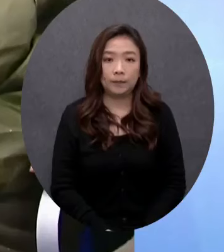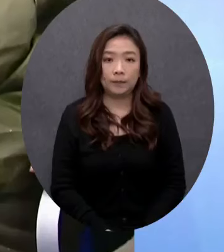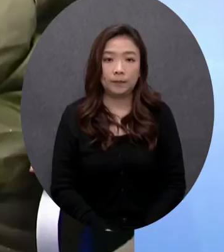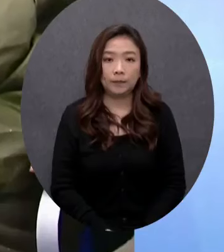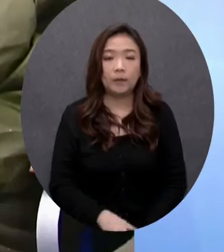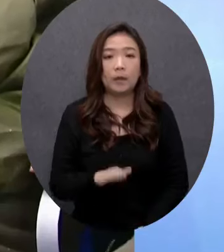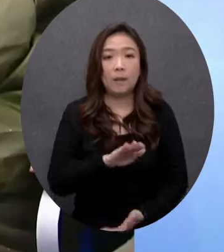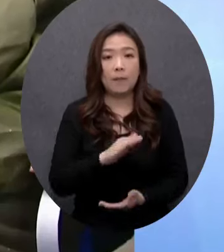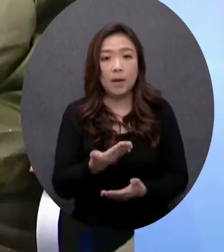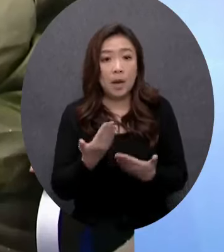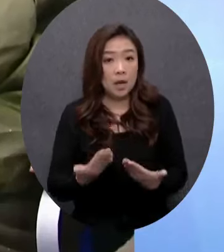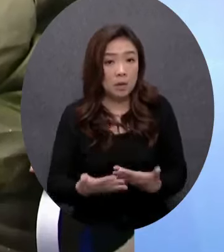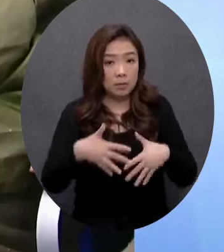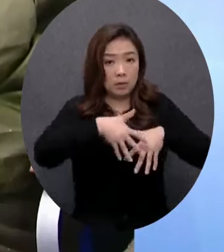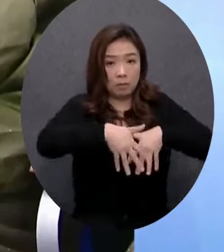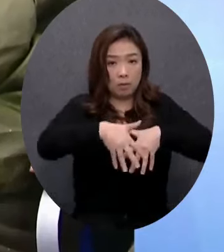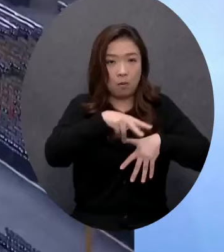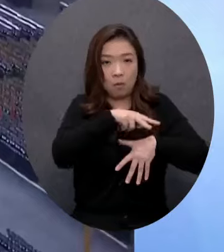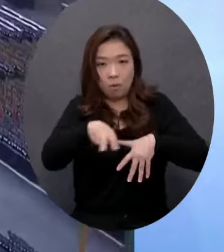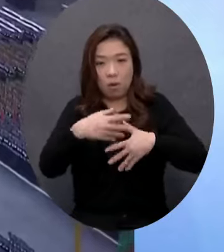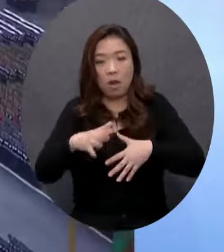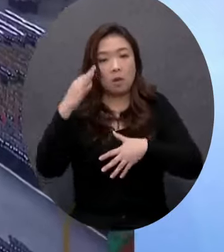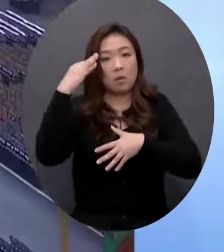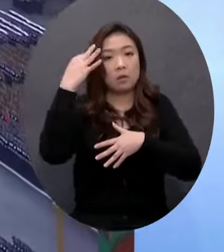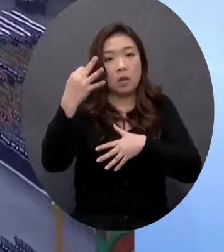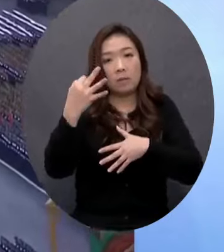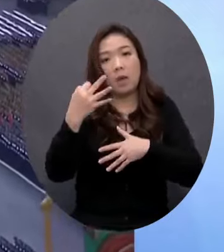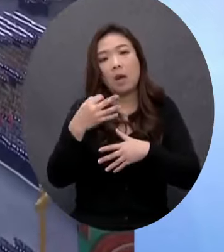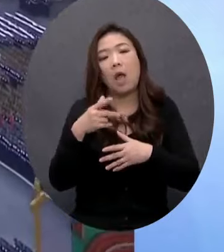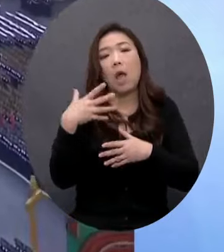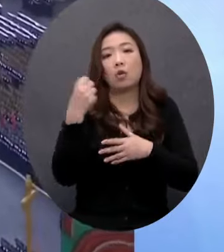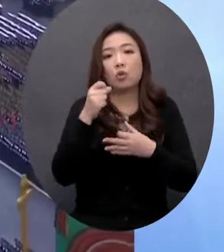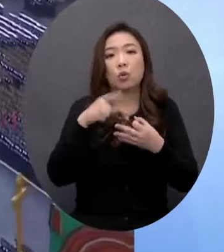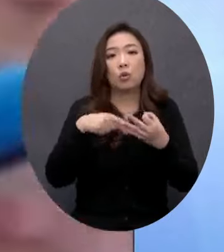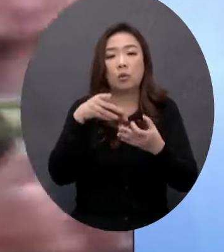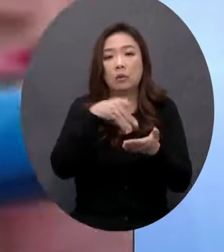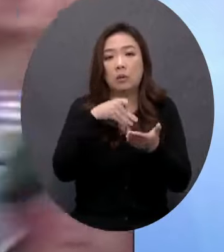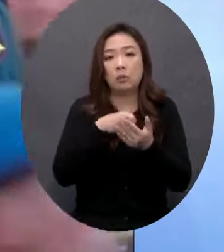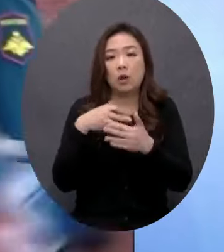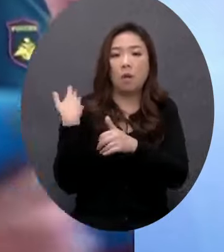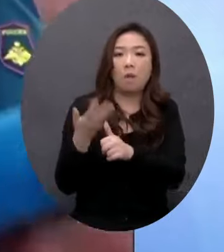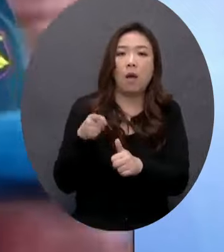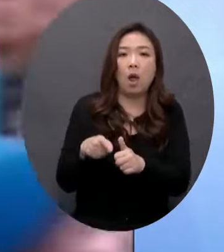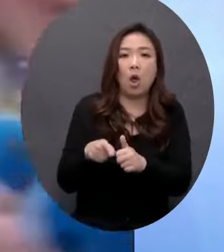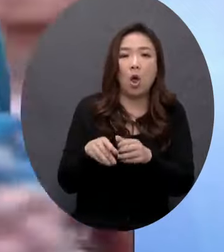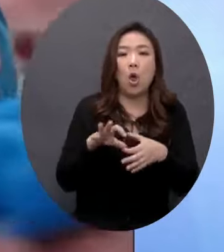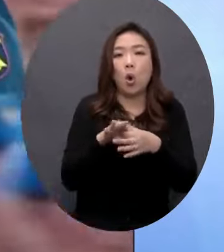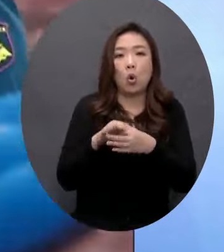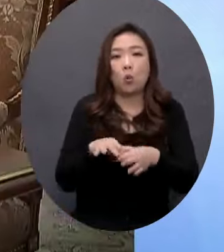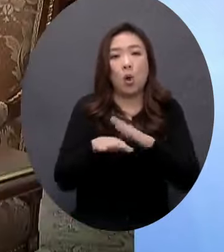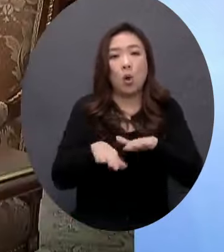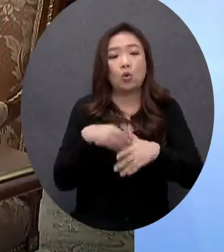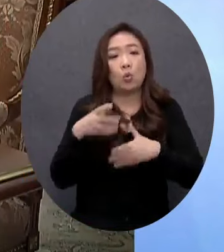不过这次阅兵之后3日，普京签署总统令，任命绍伊古为俄罗斯联邦安全会议秘